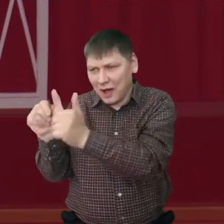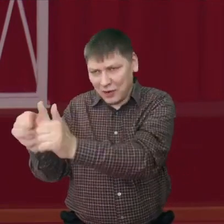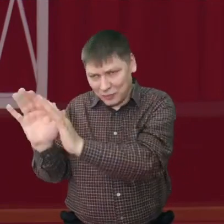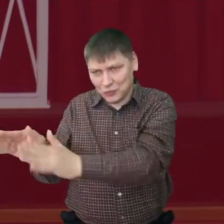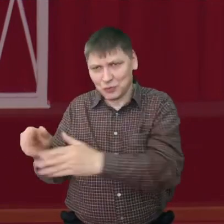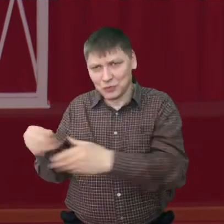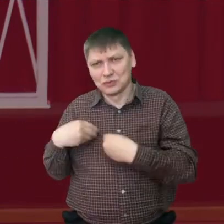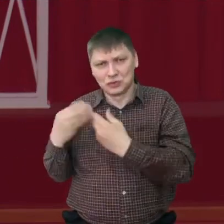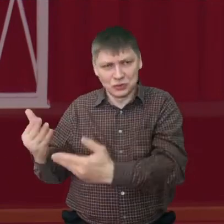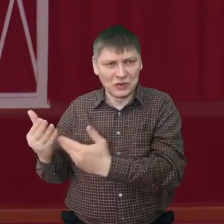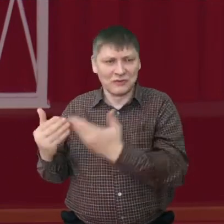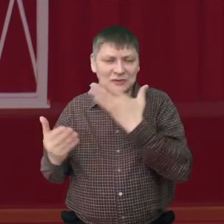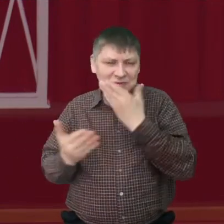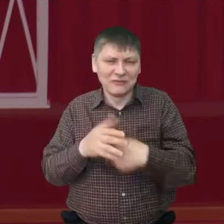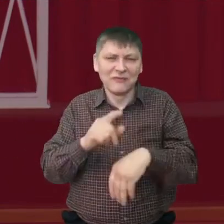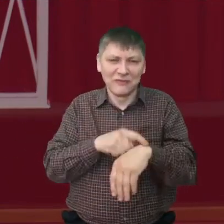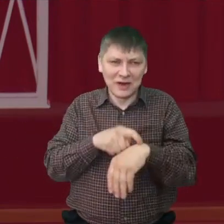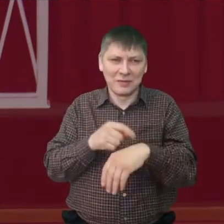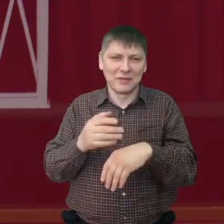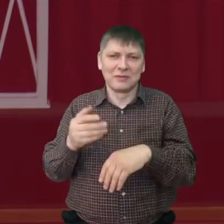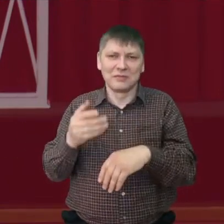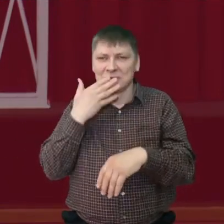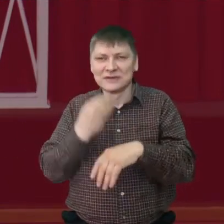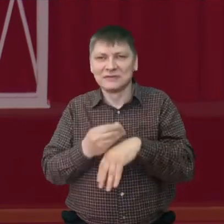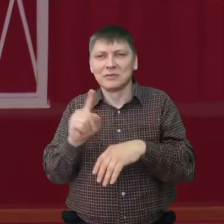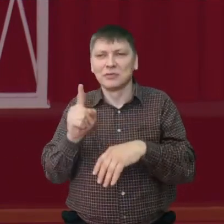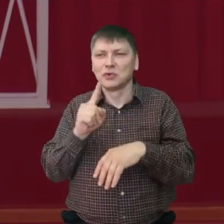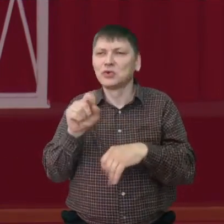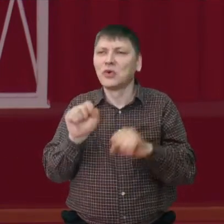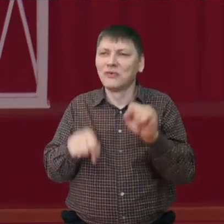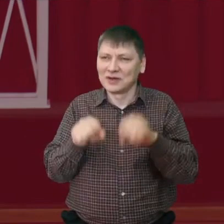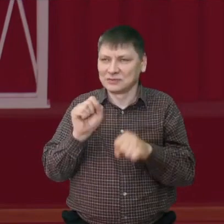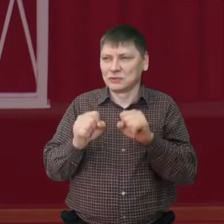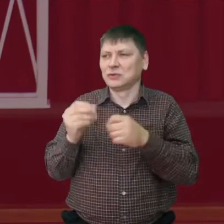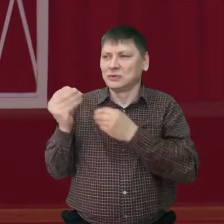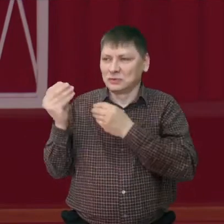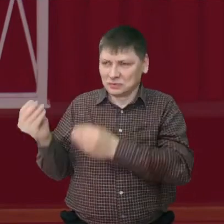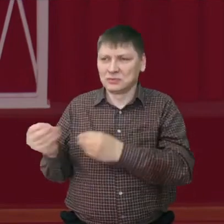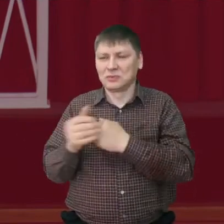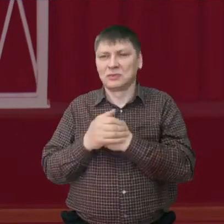своим. Своим временем, своими какими-то возможностями,